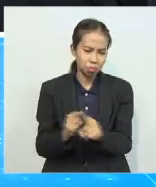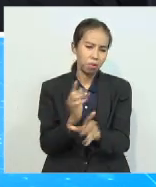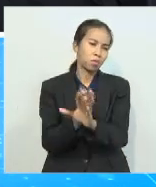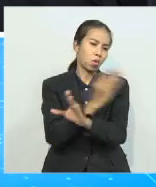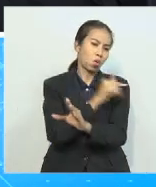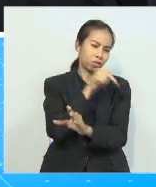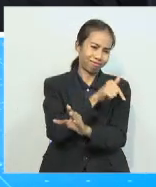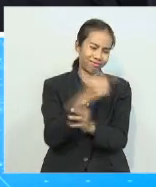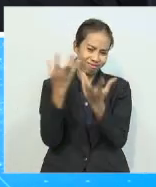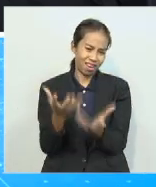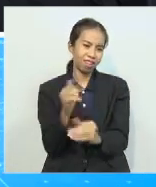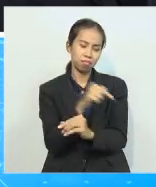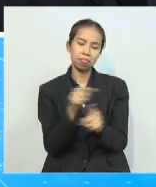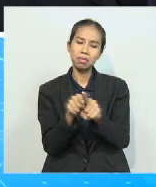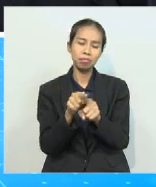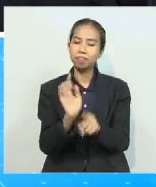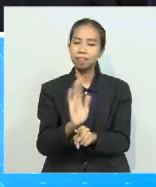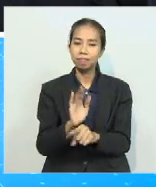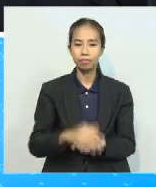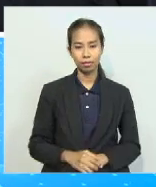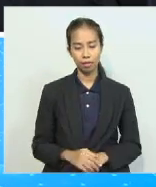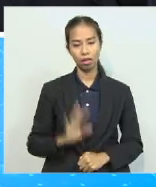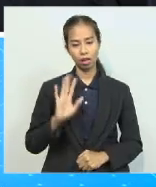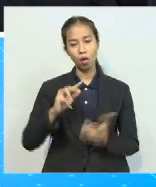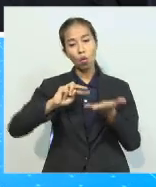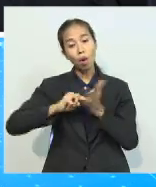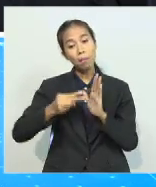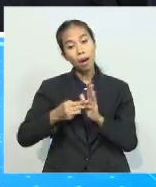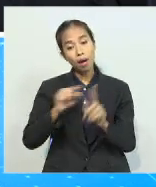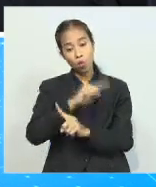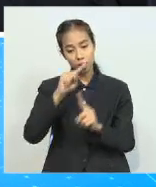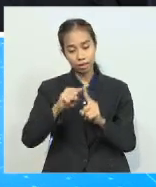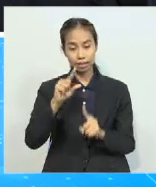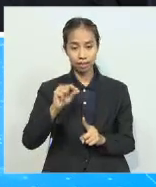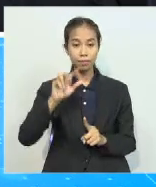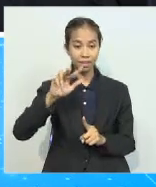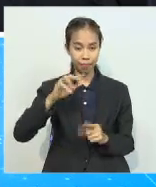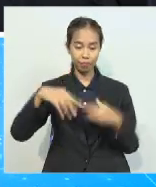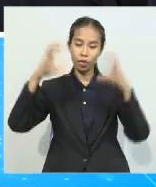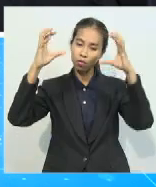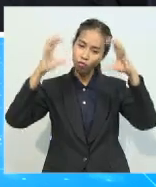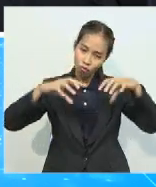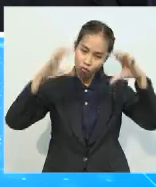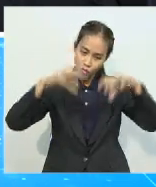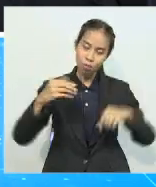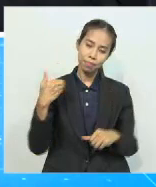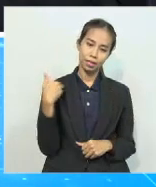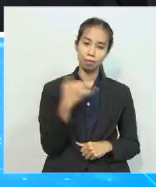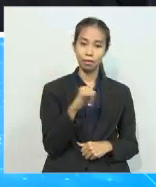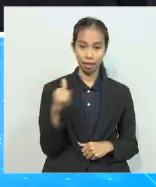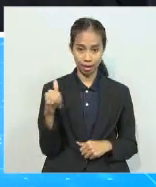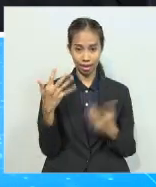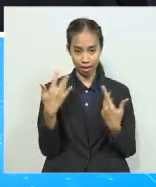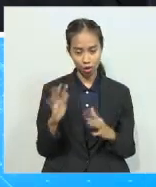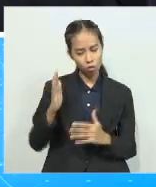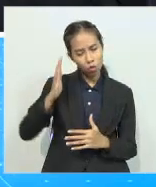านมานะครับ ค่ะอย่างนี้แปลว่าหลัง23ที่อธิบดีบอกว่าเดี๋ยว23เนี่ยก็จะมีฝนโปรยปรายลงมาบ้างแ